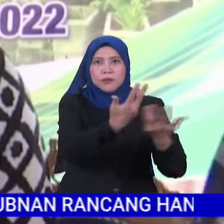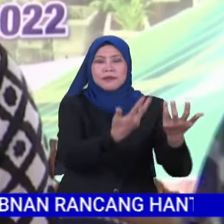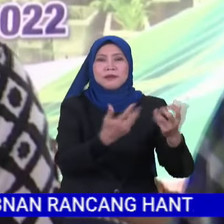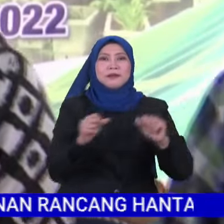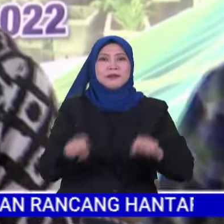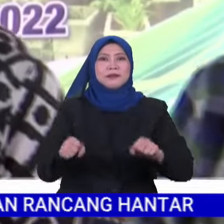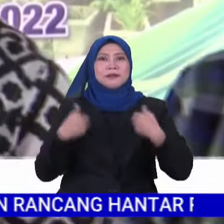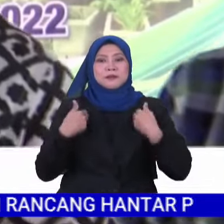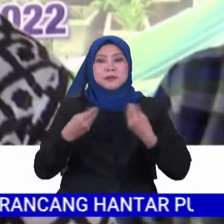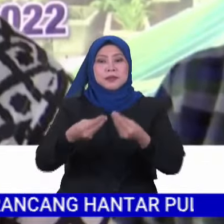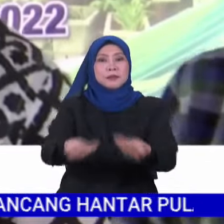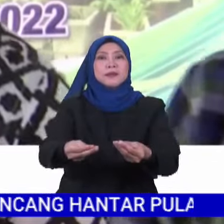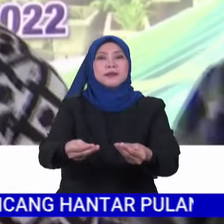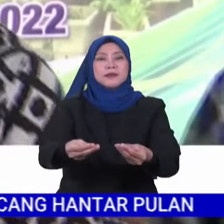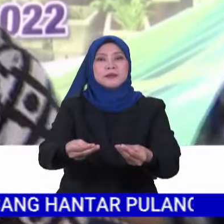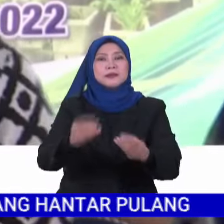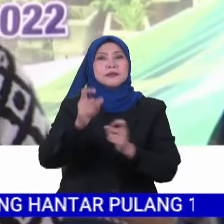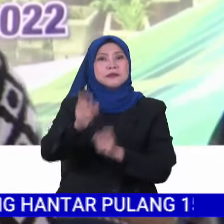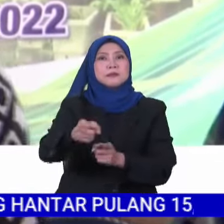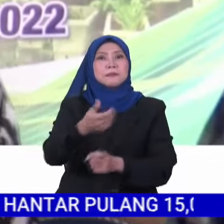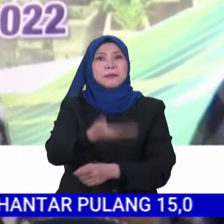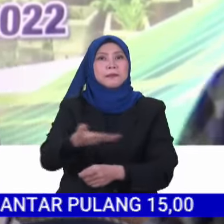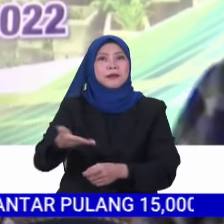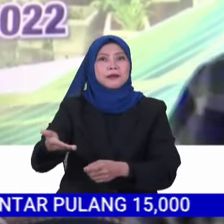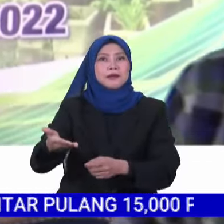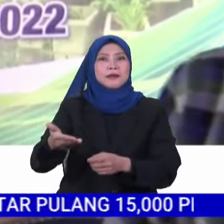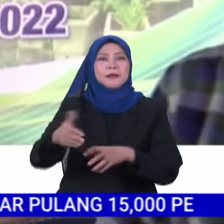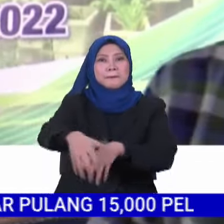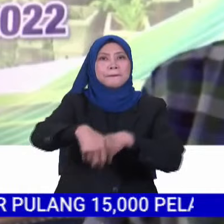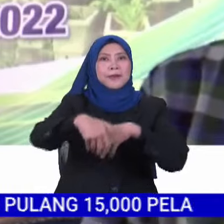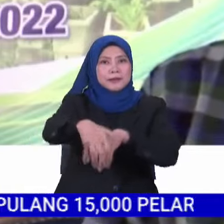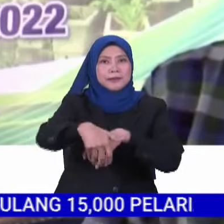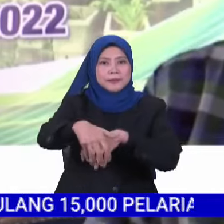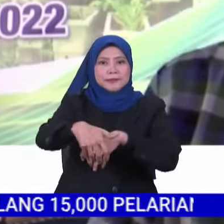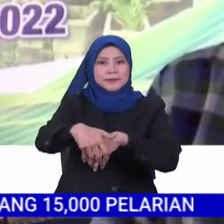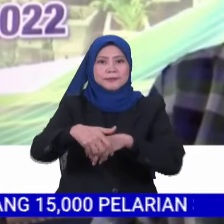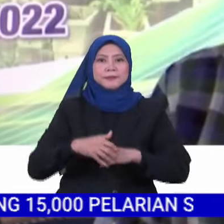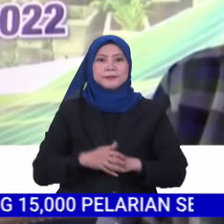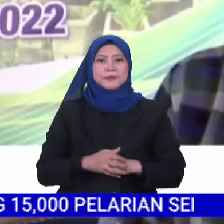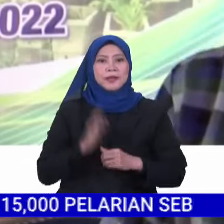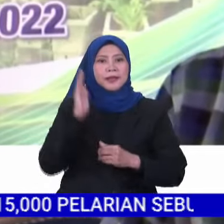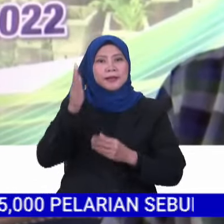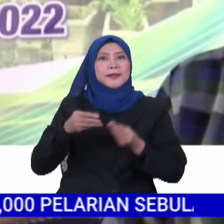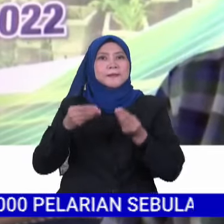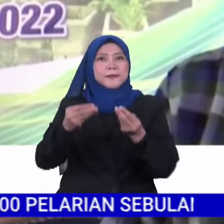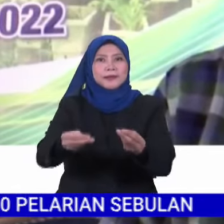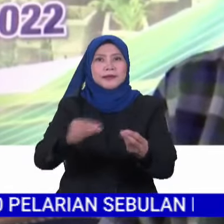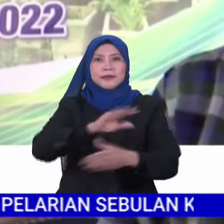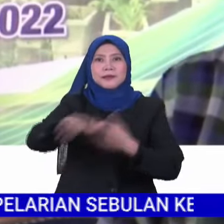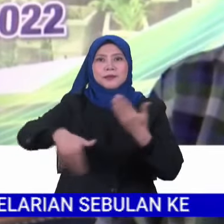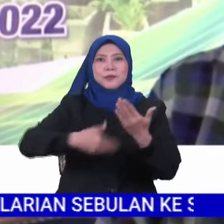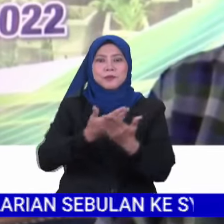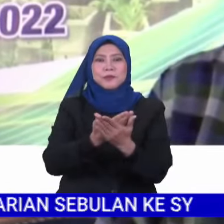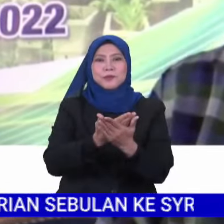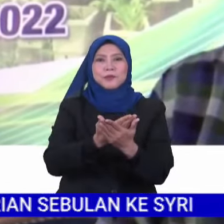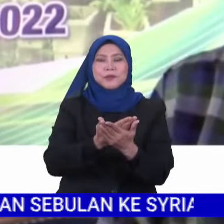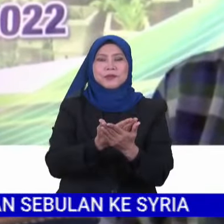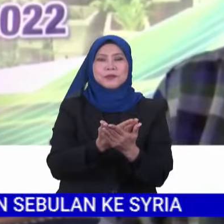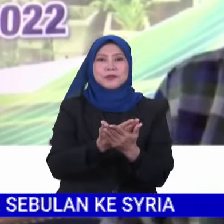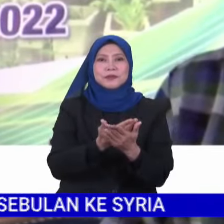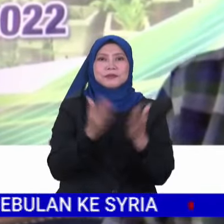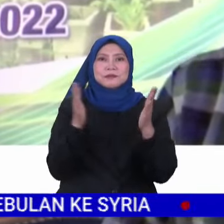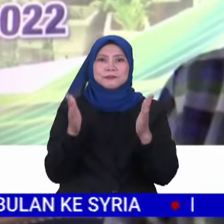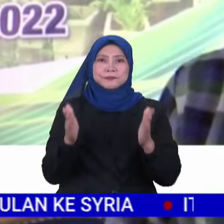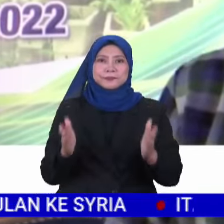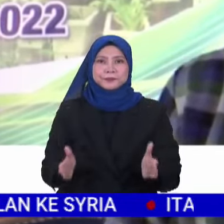kita juga ada buat penyerahan kita pertanian ya Riau kita kasih akan kepada semua mereka